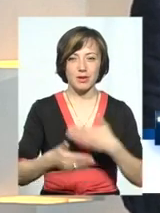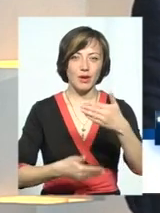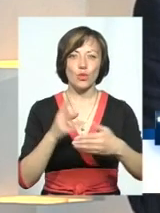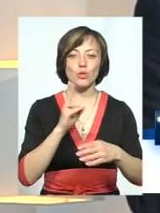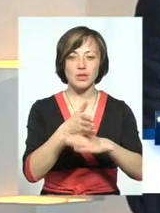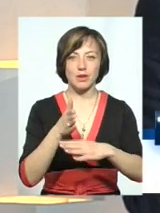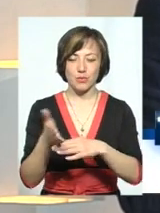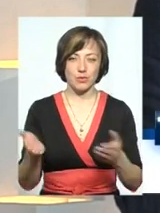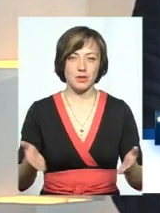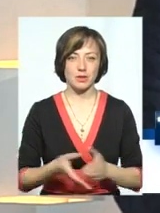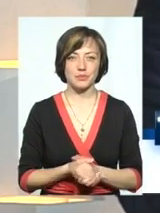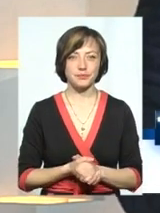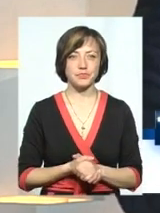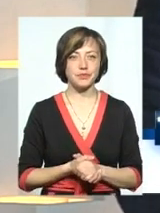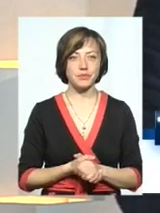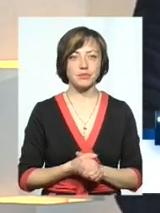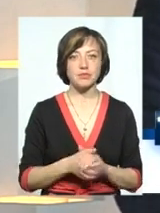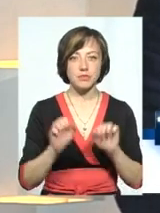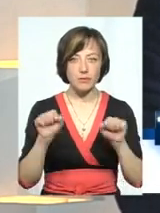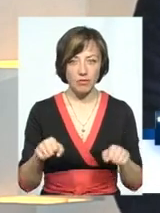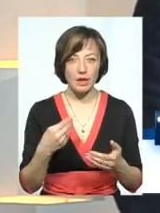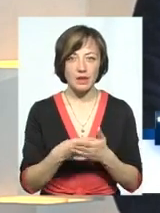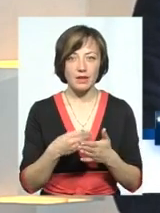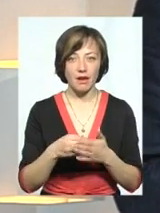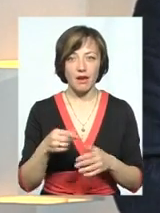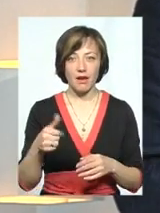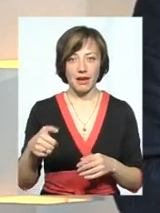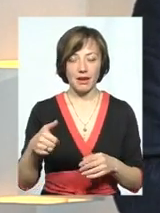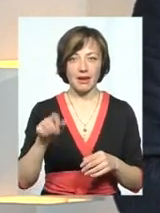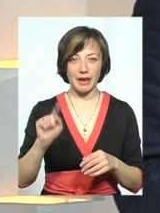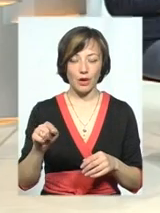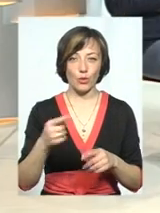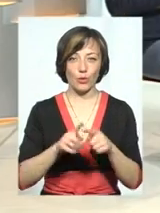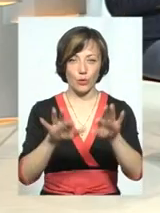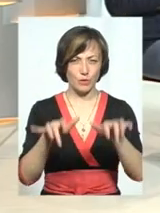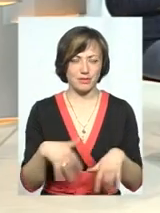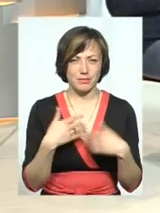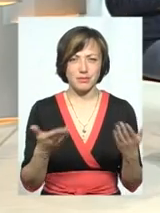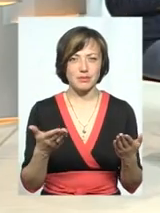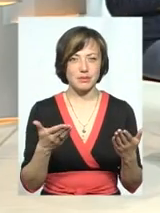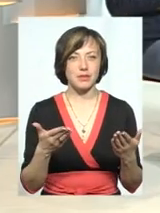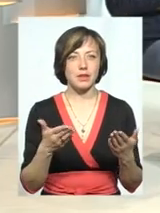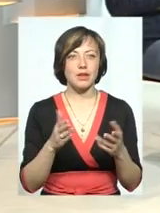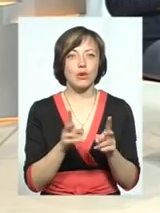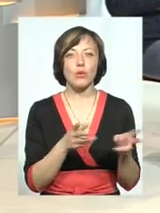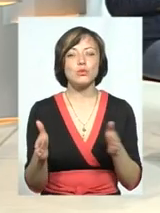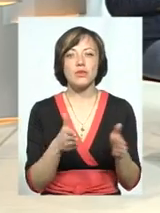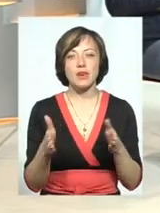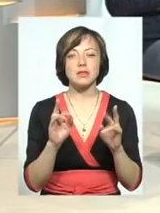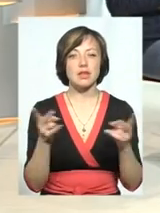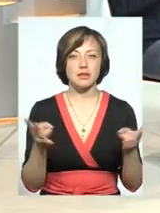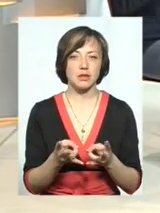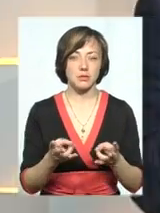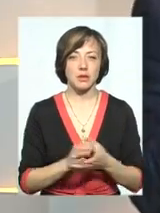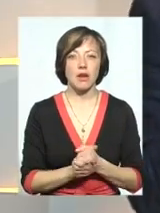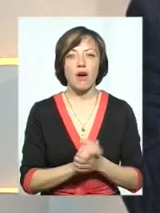туди заходить. Так що. Можливо, ціна кліку тоді буде дорожче? Ні? Я думаю, що ми взагалі не будемо знати, на кого таргетуватися.